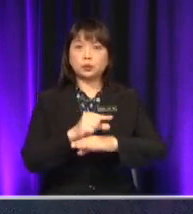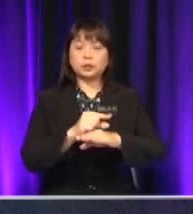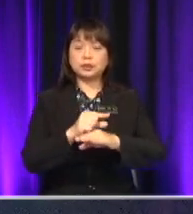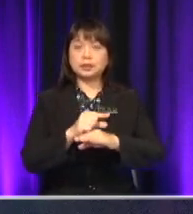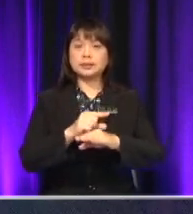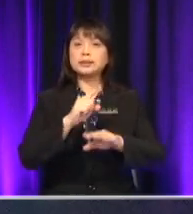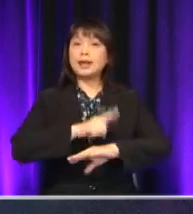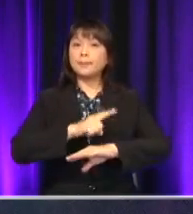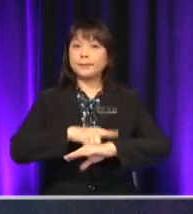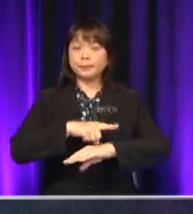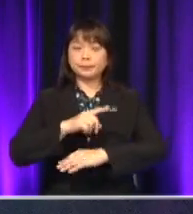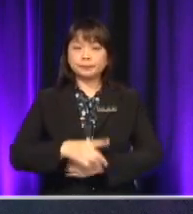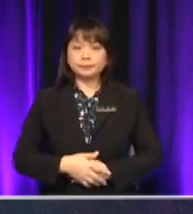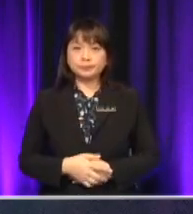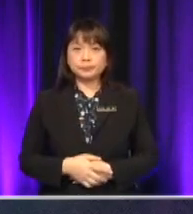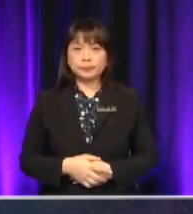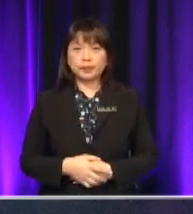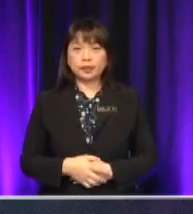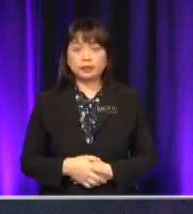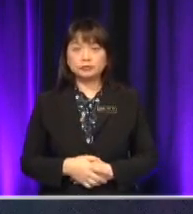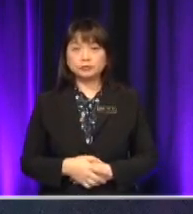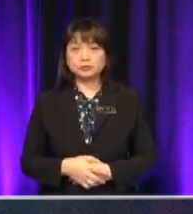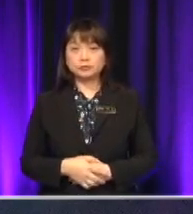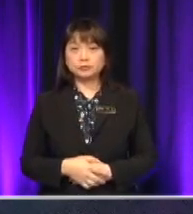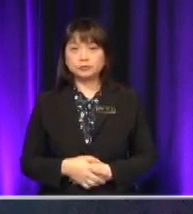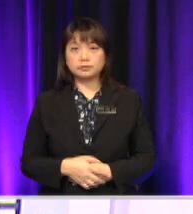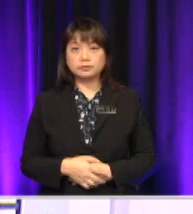menggunakan jam. Okey. Kemudian yang seterusnya adalah?